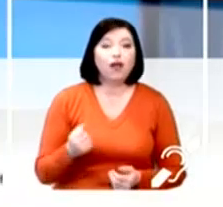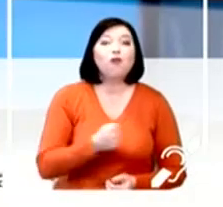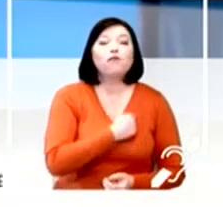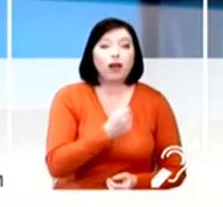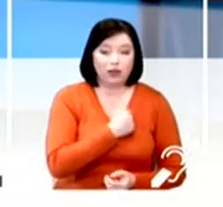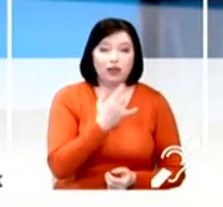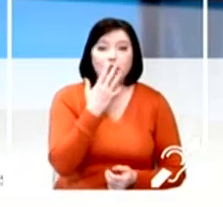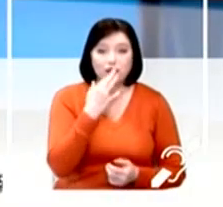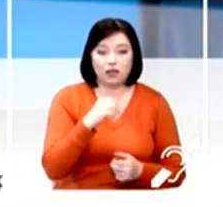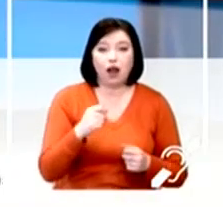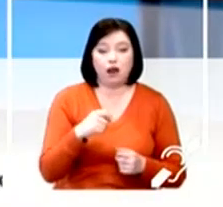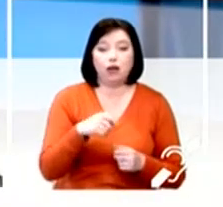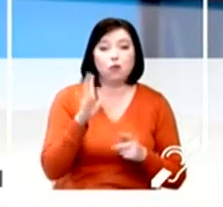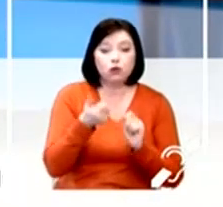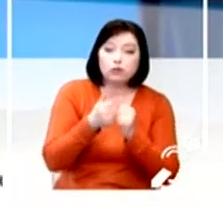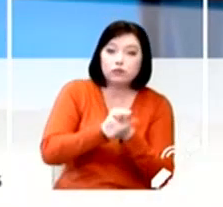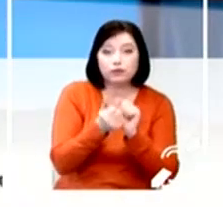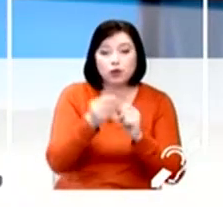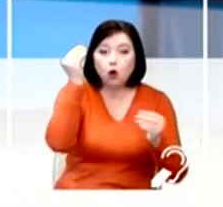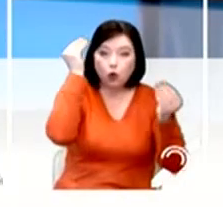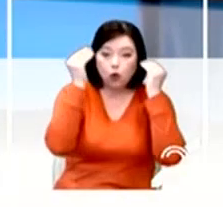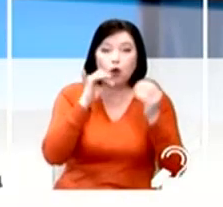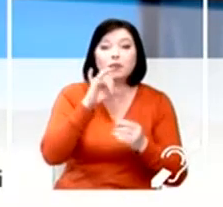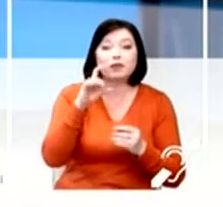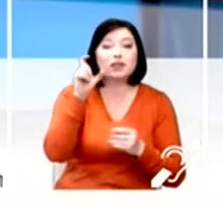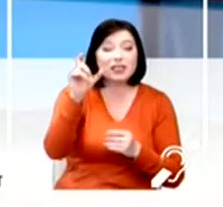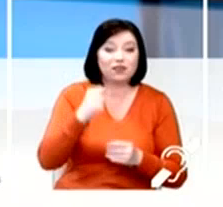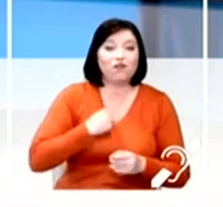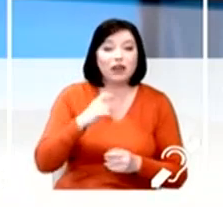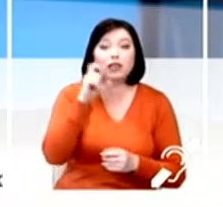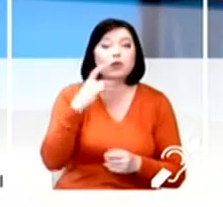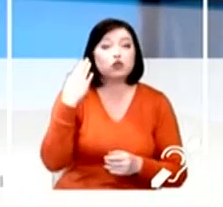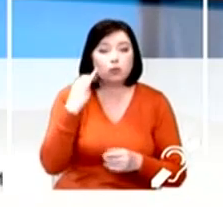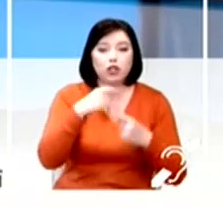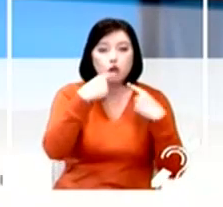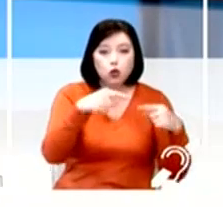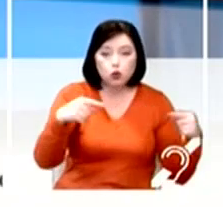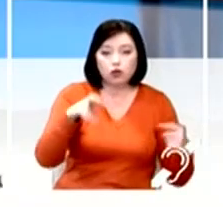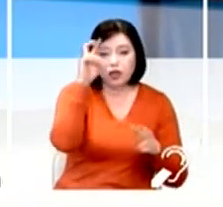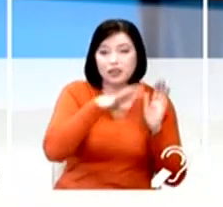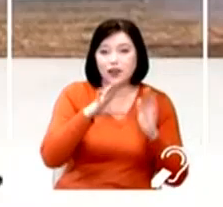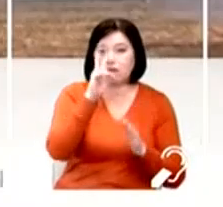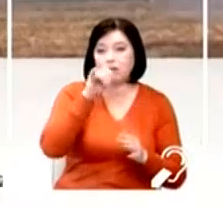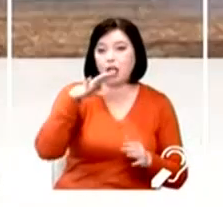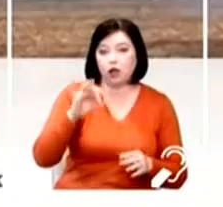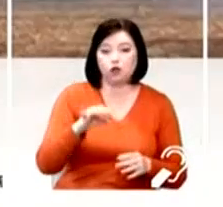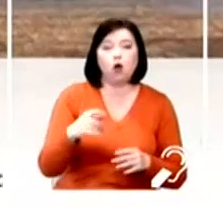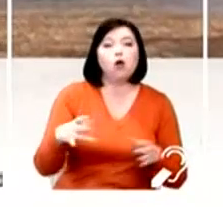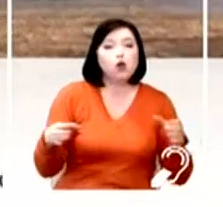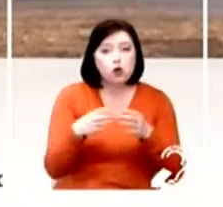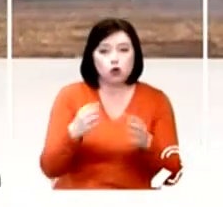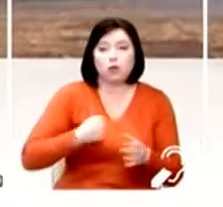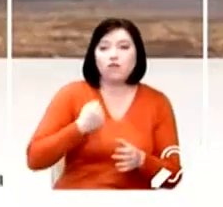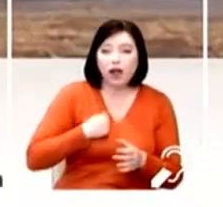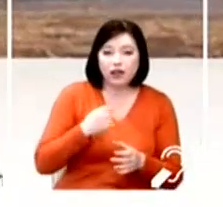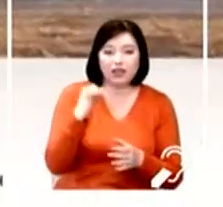Militarii Armatei Naționale vor face schimb de experiență cu cei din România și din alte state NATO. Un pluton de ofițeri și subofițeri din